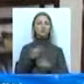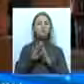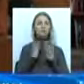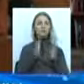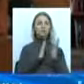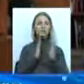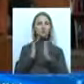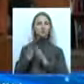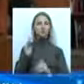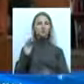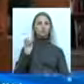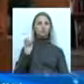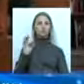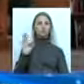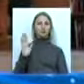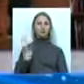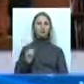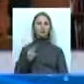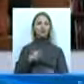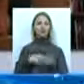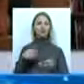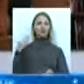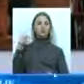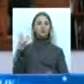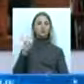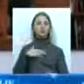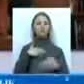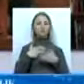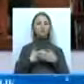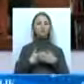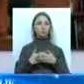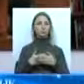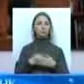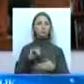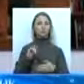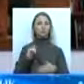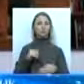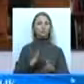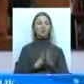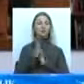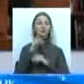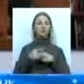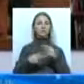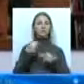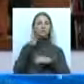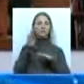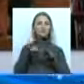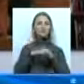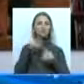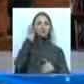алған. Елбасымыз Нұрсұлтан Әбішұлы Назарбаев айтқандай, еркін елде өскен ұрпақтың рухы әрдайым биік болу тиіс